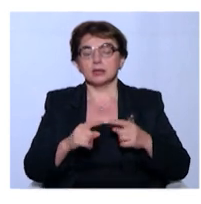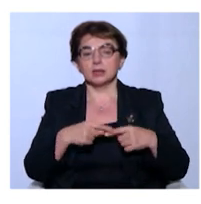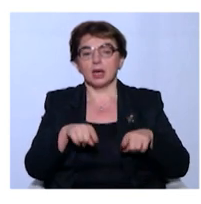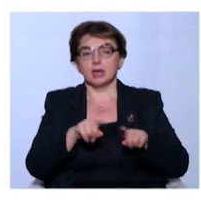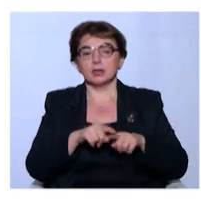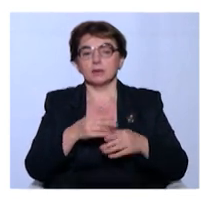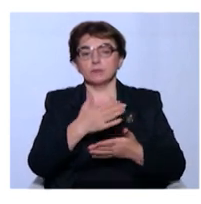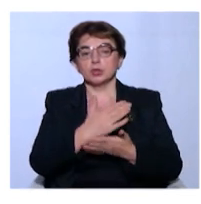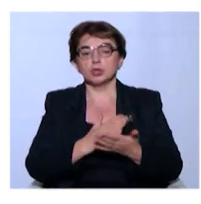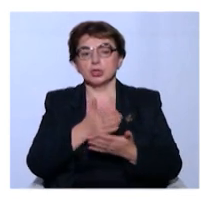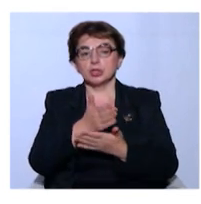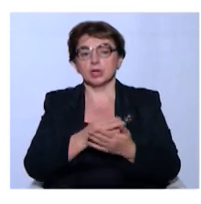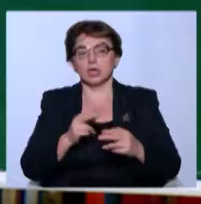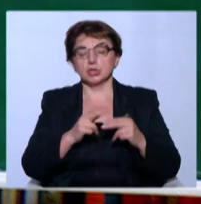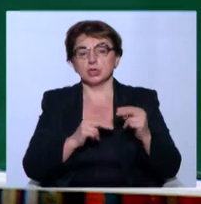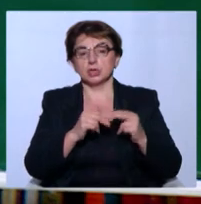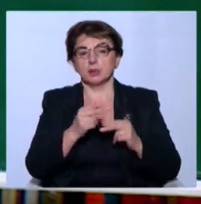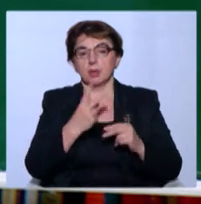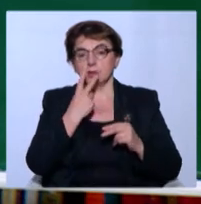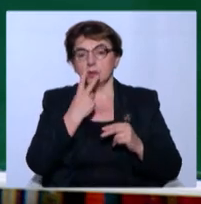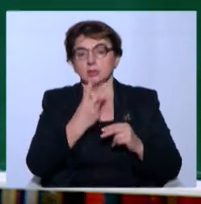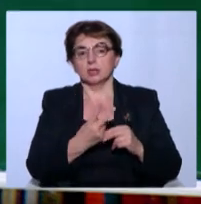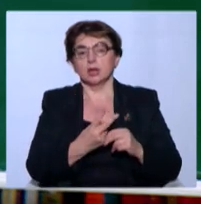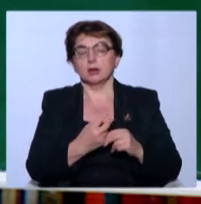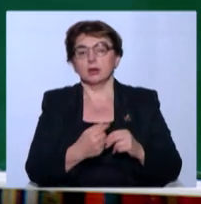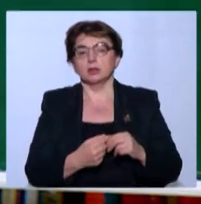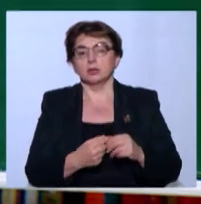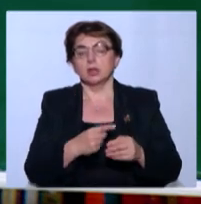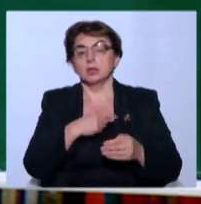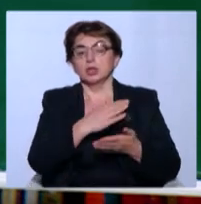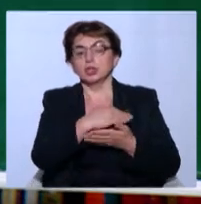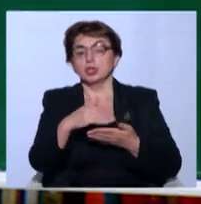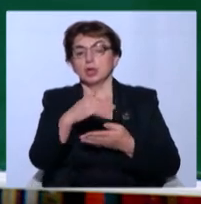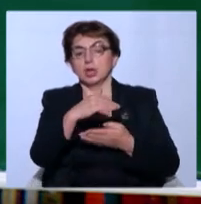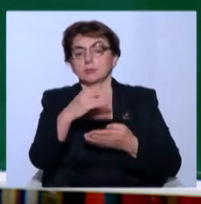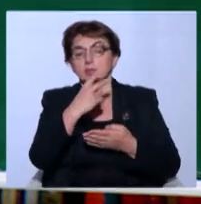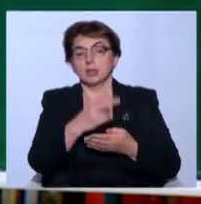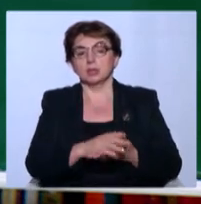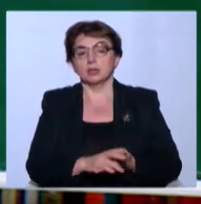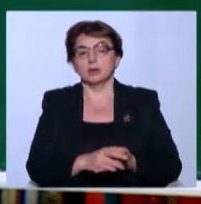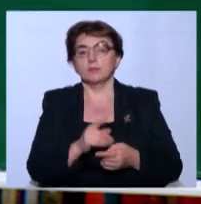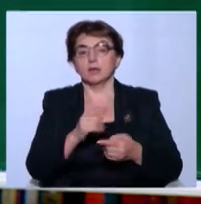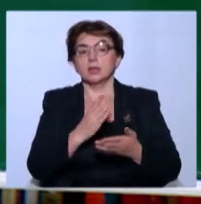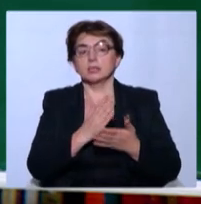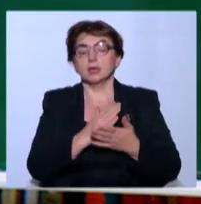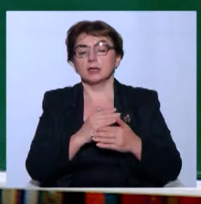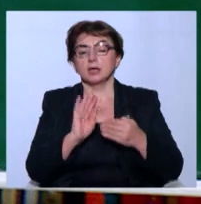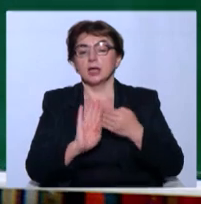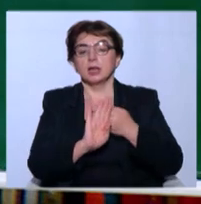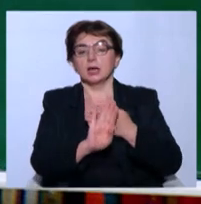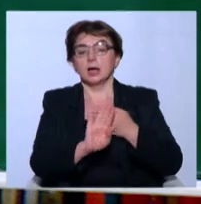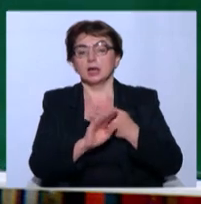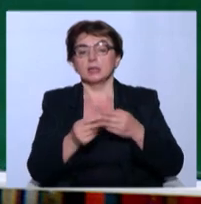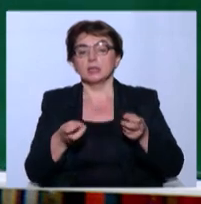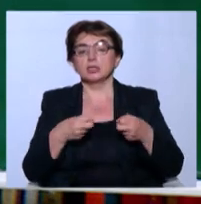სამი შრისაგან შედგება. ახლა მე თქვენ გაჩვენებთ ამ შრეებს. ეს არის გარედან